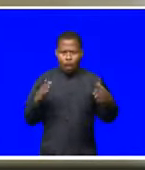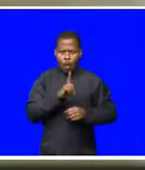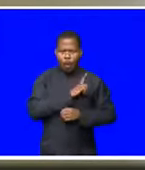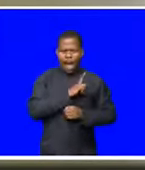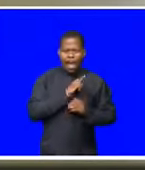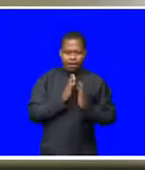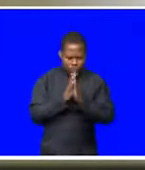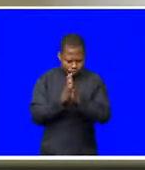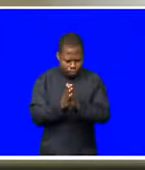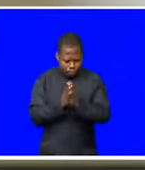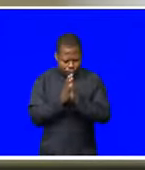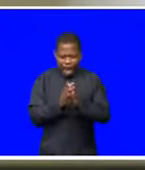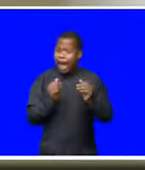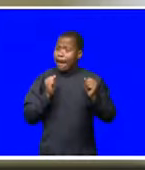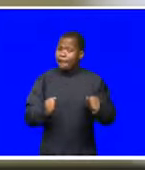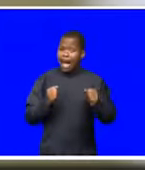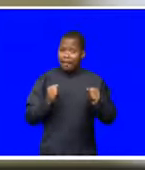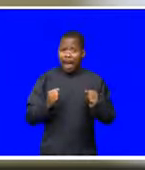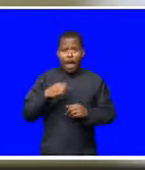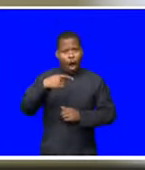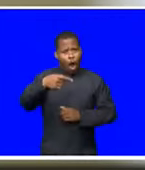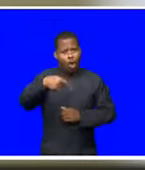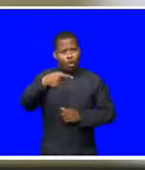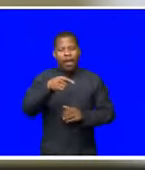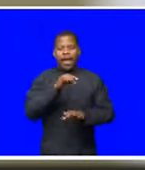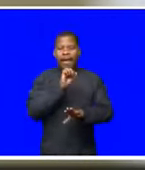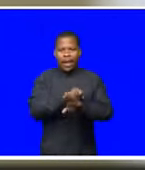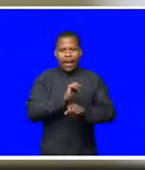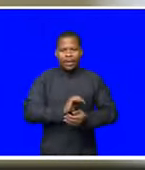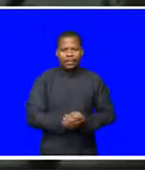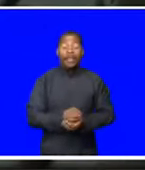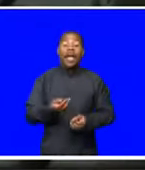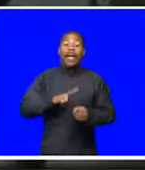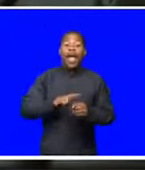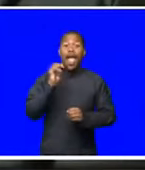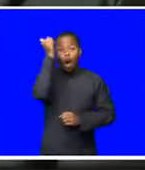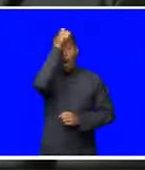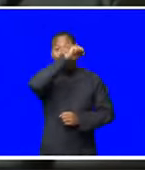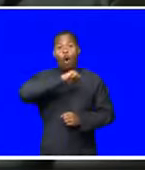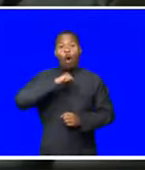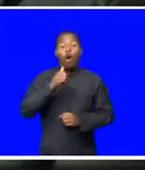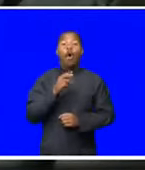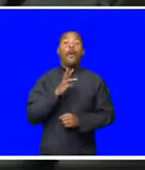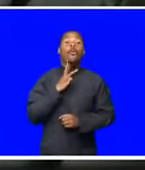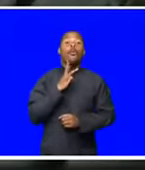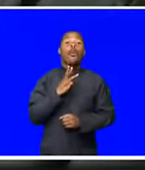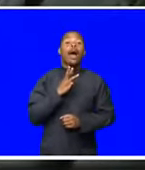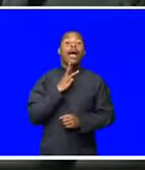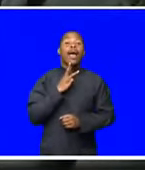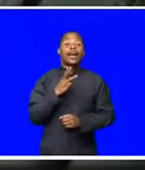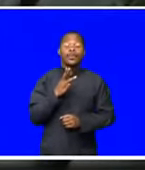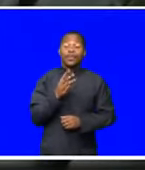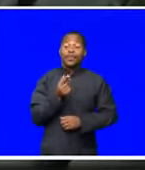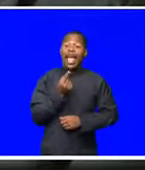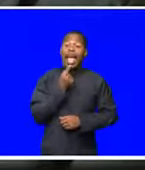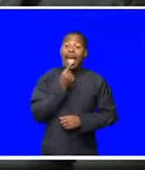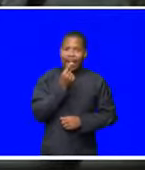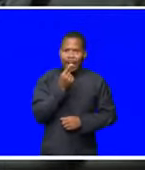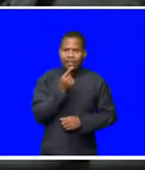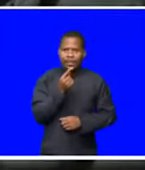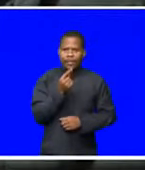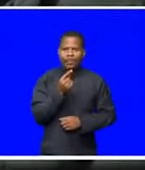nefika solo kuyathandazwa siyeva siyeva lithi iBhayibheli nakamunye